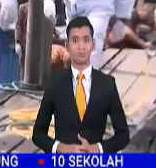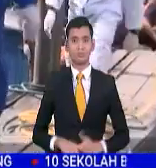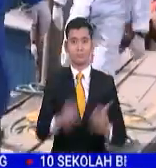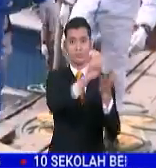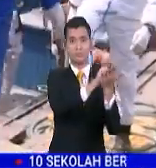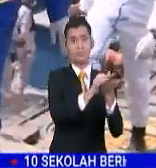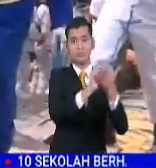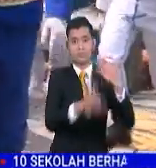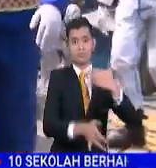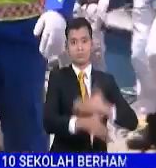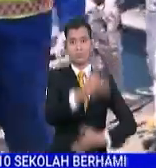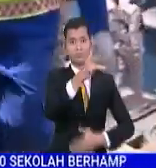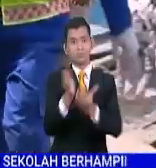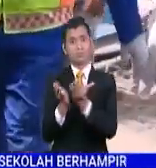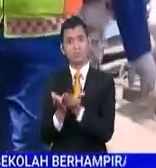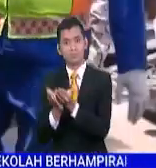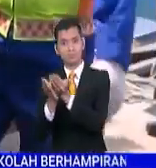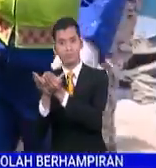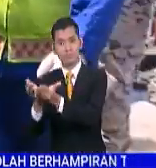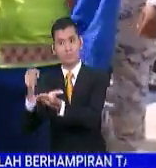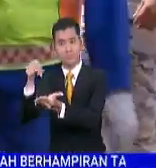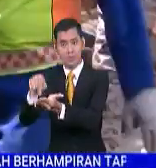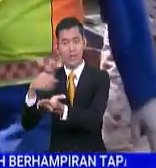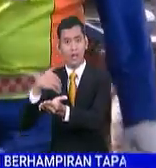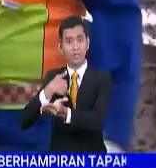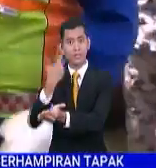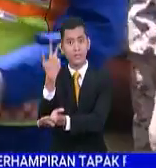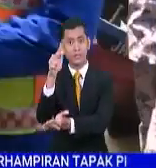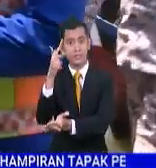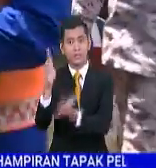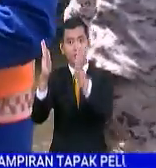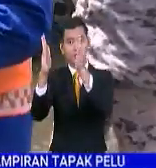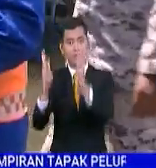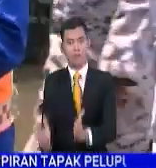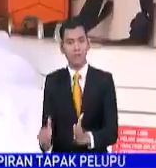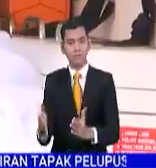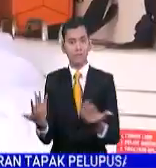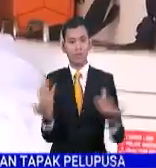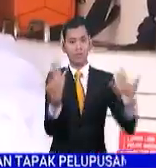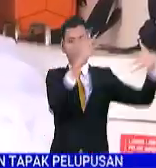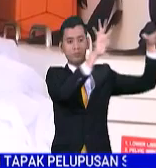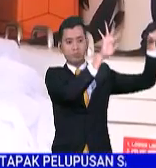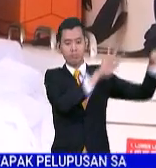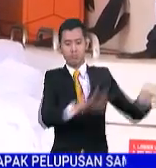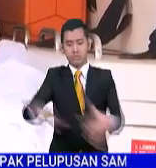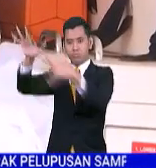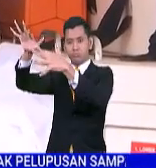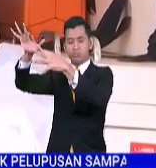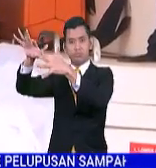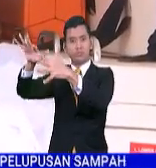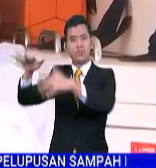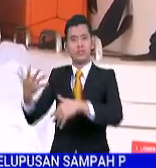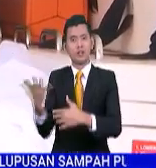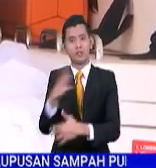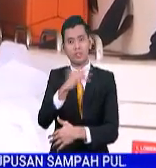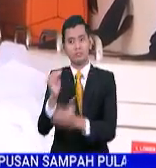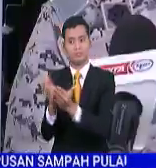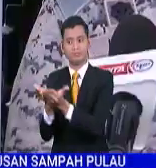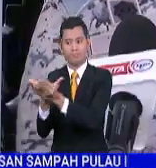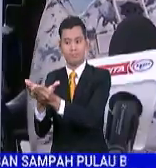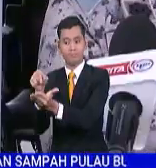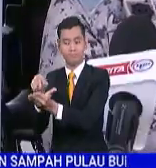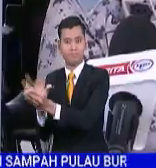Siasatan awal mendapati bot dinaiki 13 penumpang itu dipukul ombak kuat dan karam kira-kira 11 malam semalam.